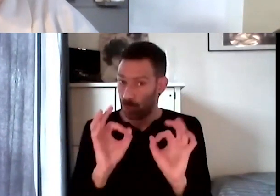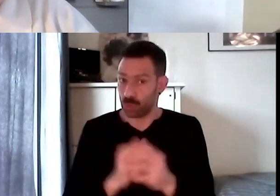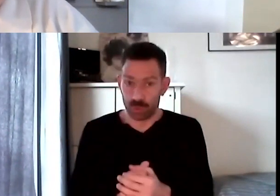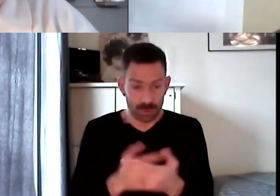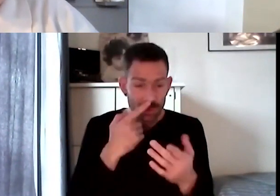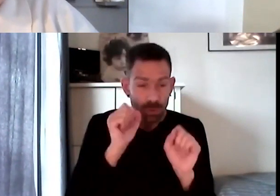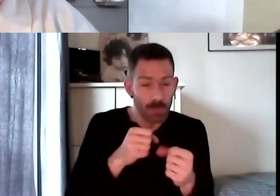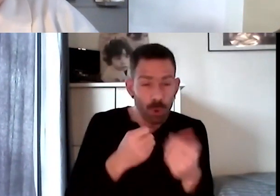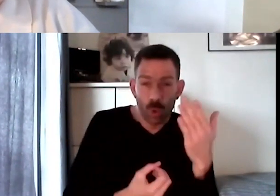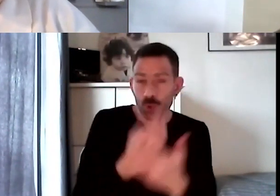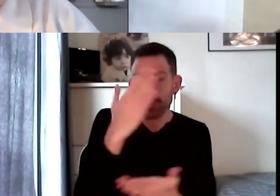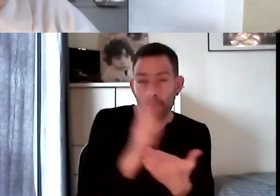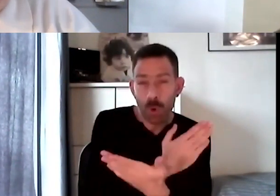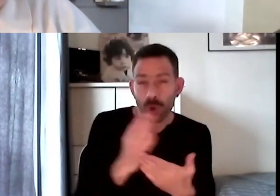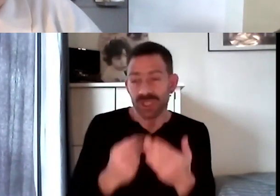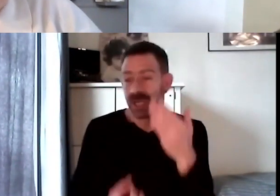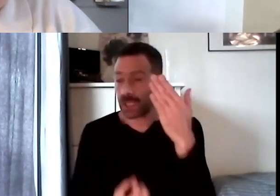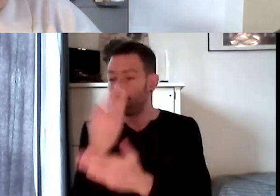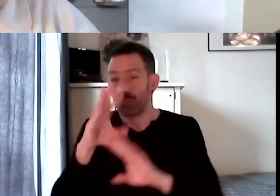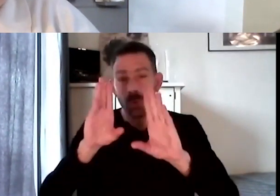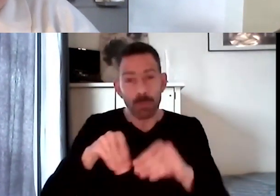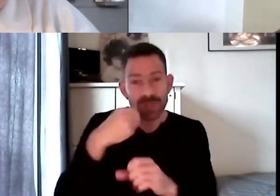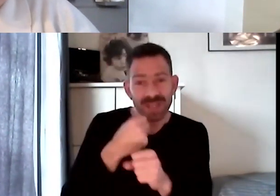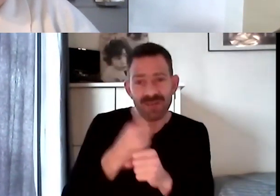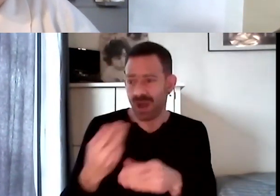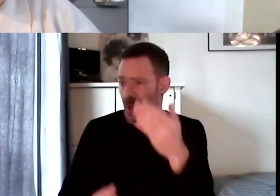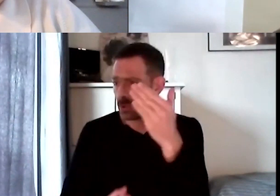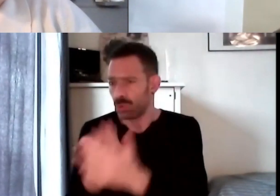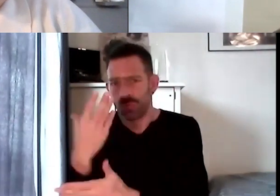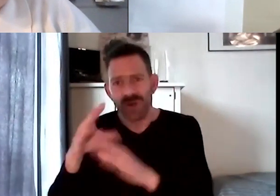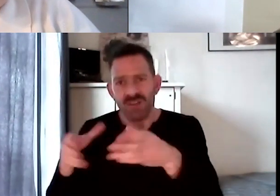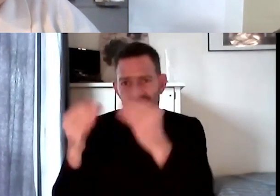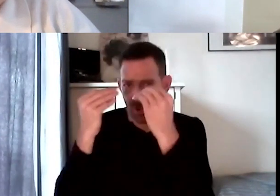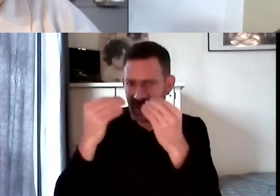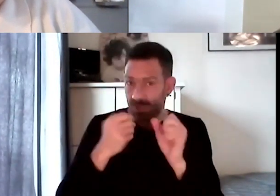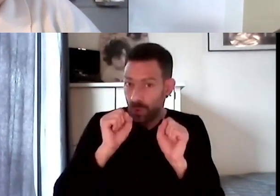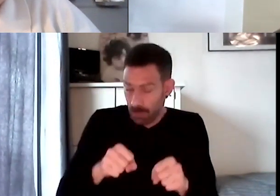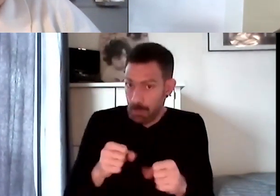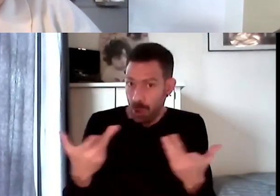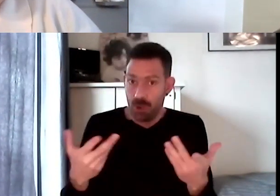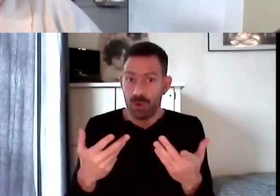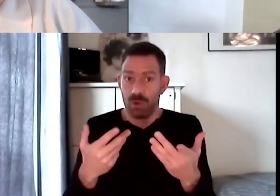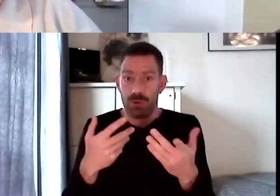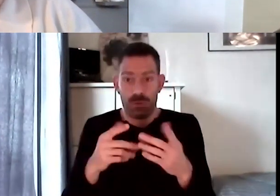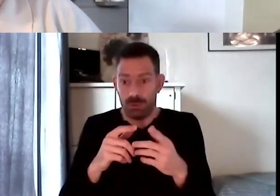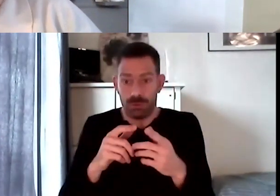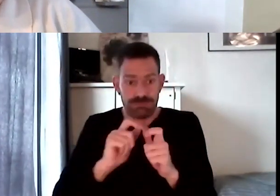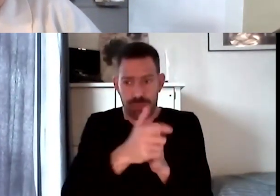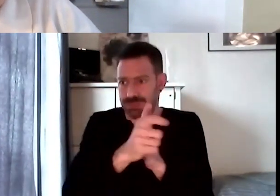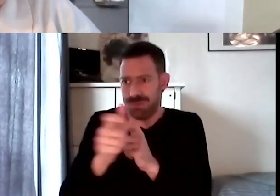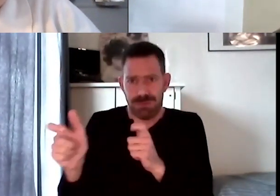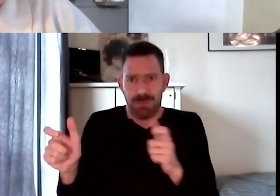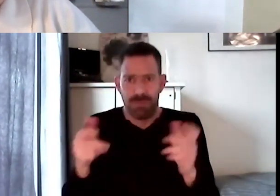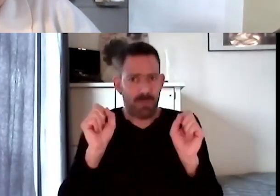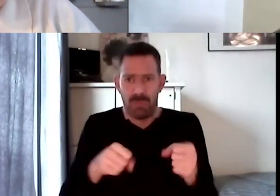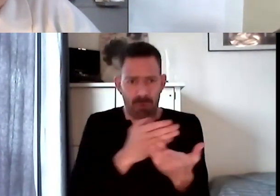projet, c'est un nouveau poste, c'est éventuellement une nouvelle formation. Ça peut déboucher sur une formation dans un projet, voilà, sur un